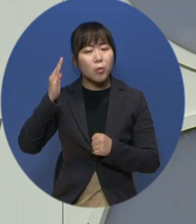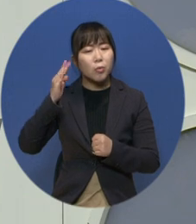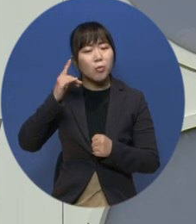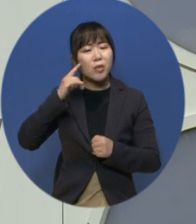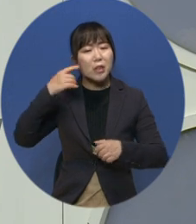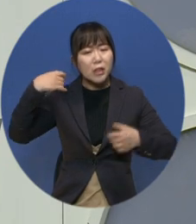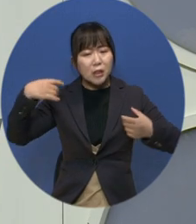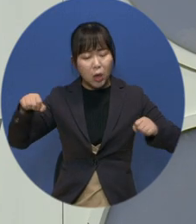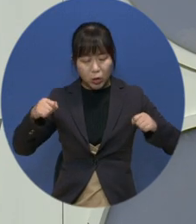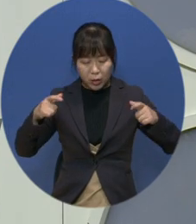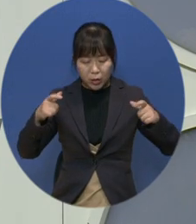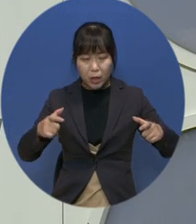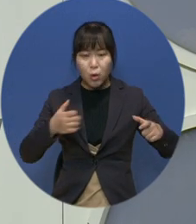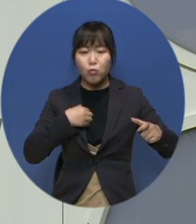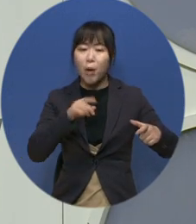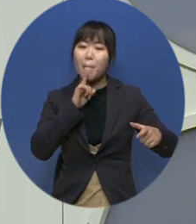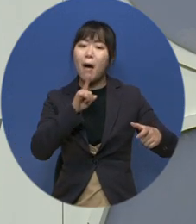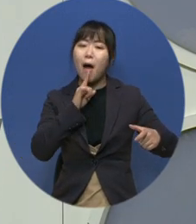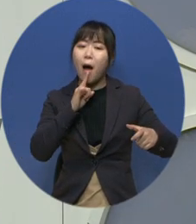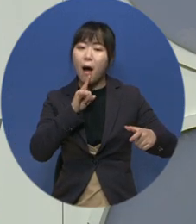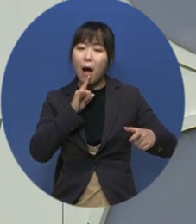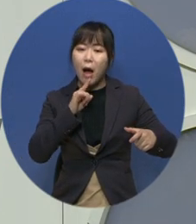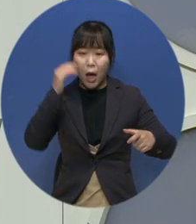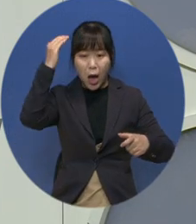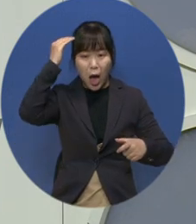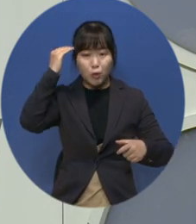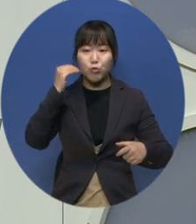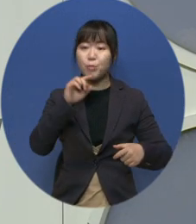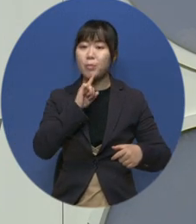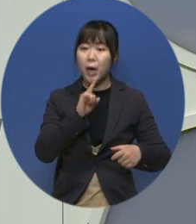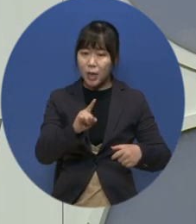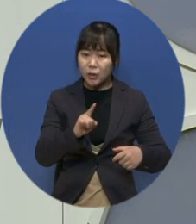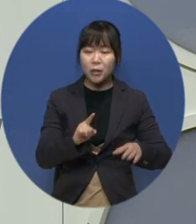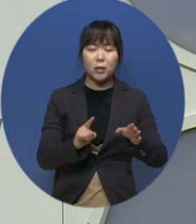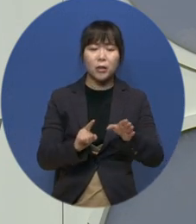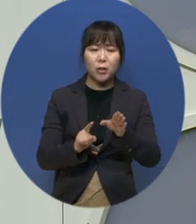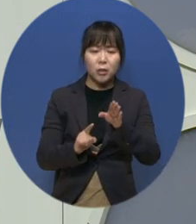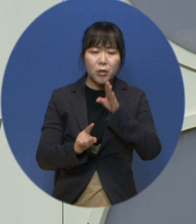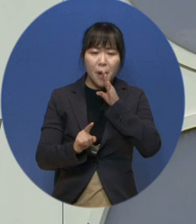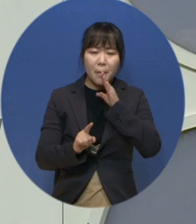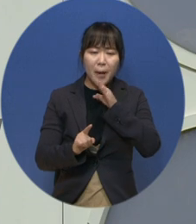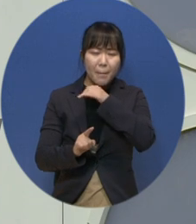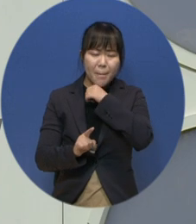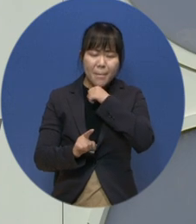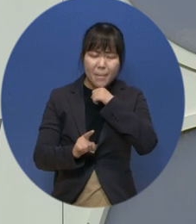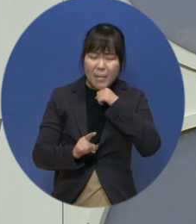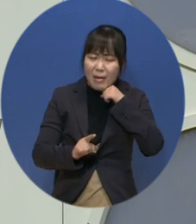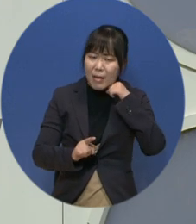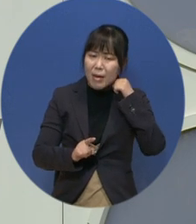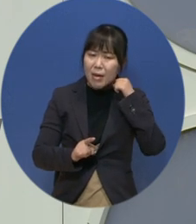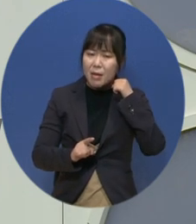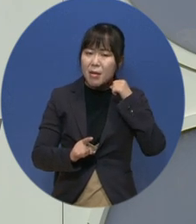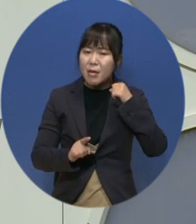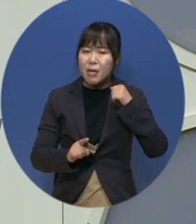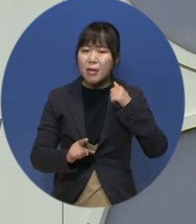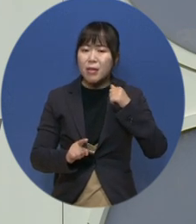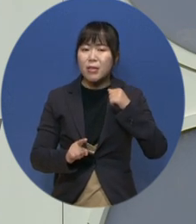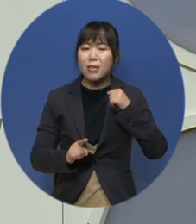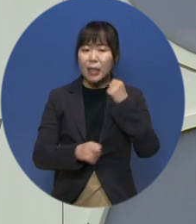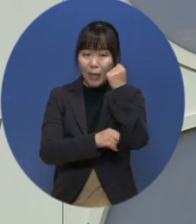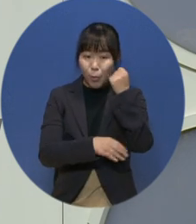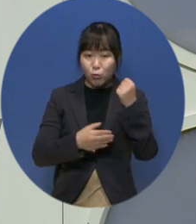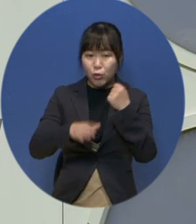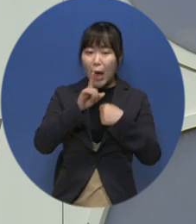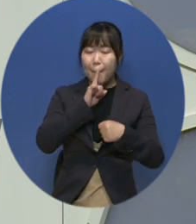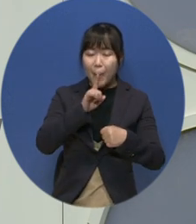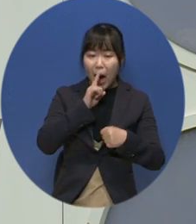연극계에서 우리의 화술 한국어를 정말 맛깔나게 스탠다드하게 우리말을